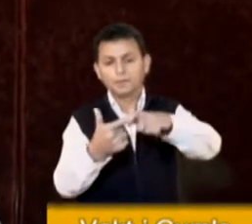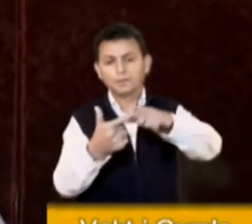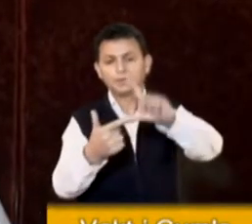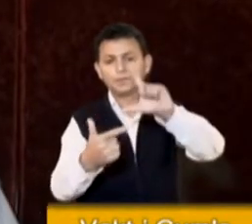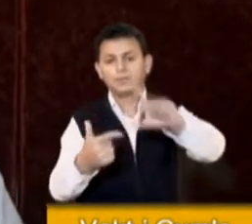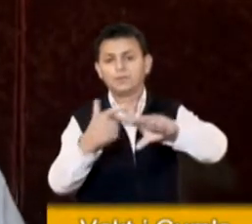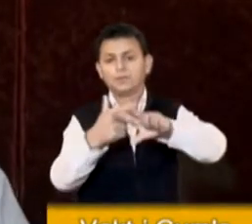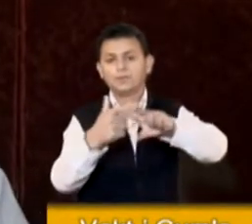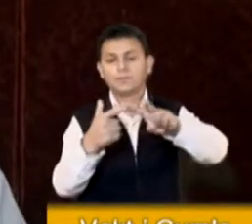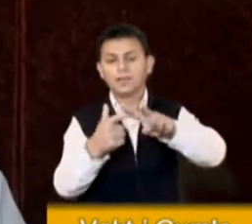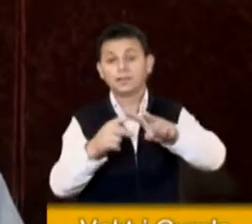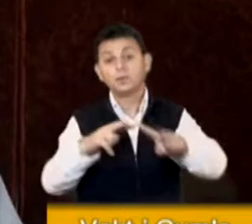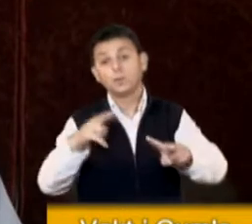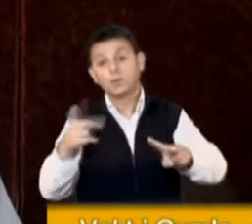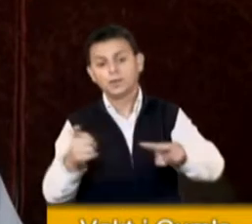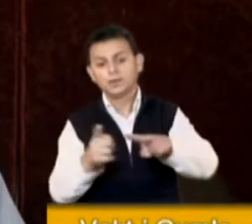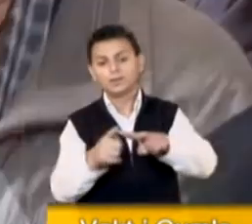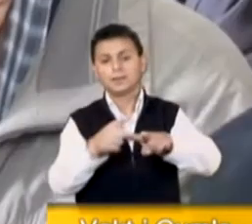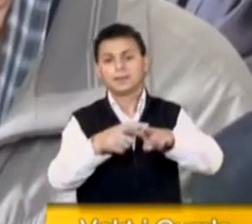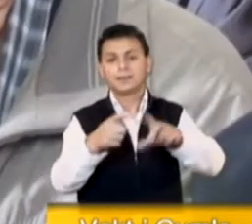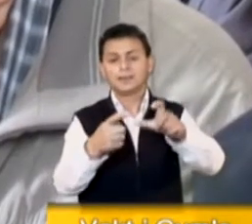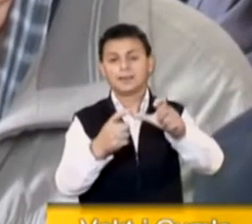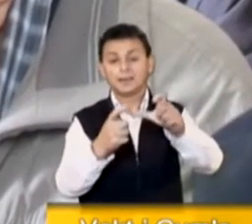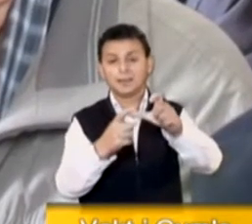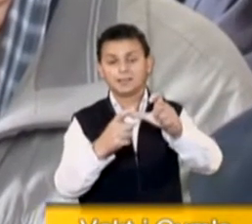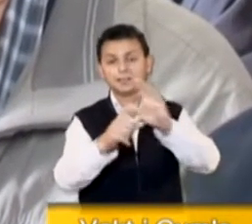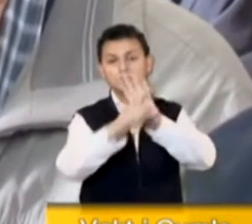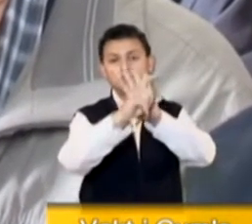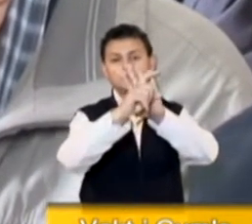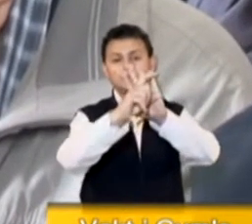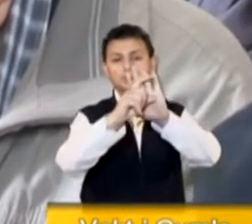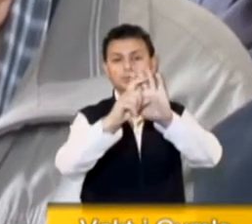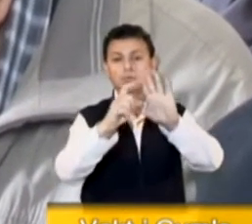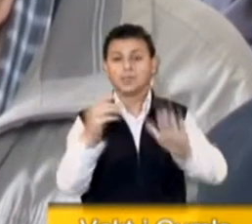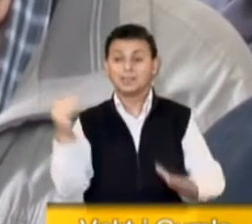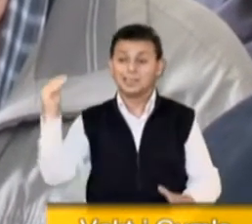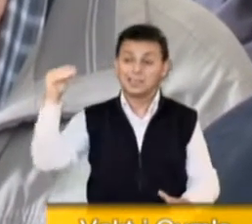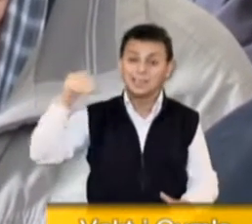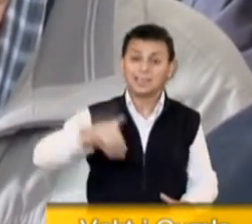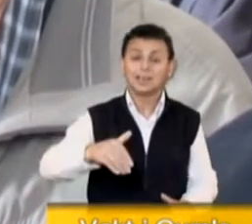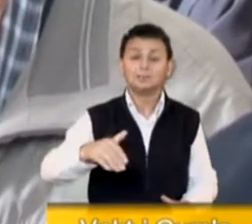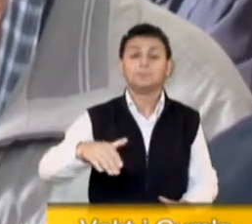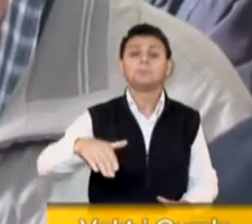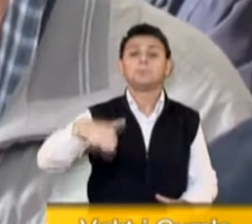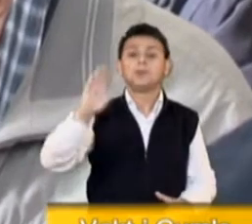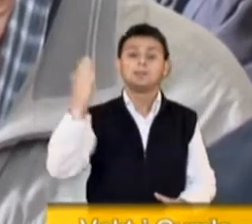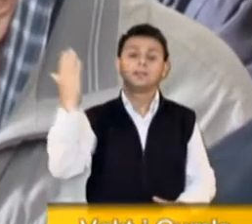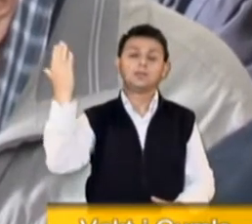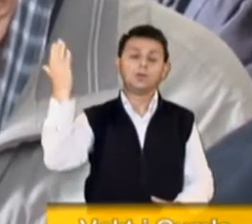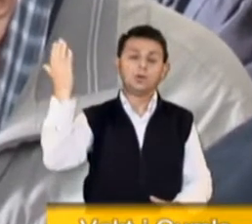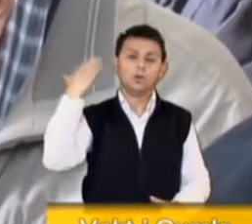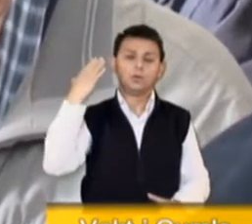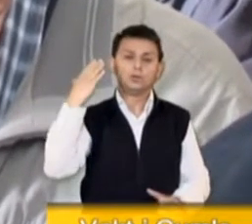sureleri inmezden önce, Felak ve Nas sureleri vahyolmazdan önce cinlerin